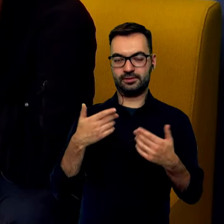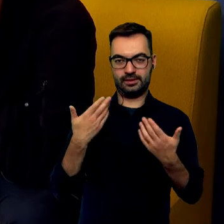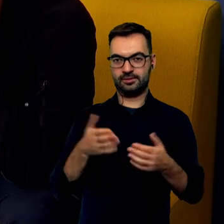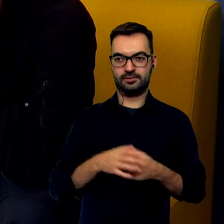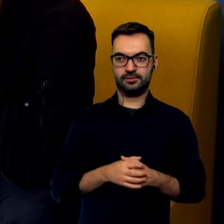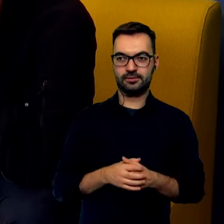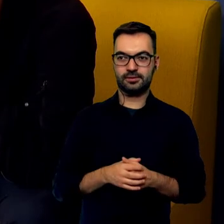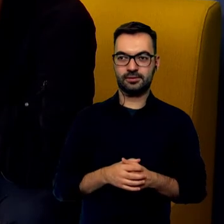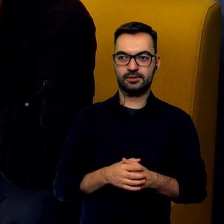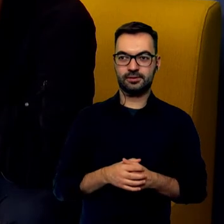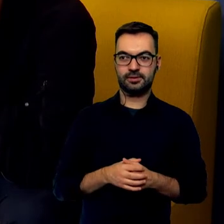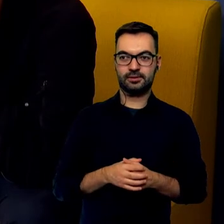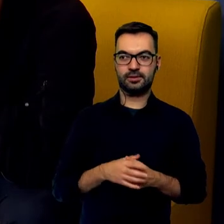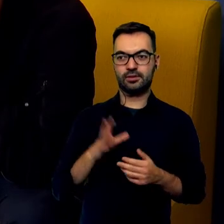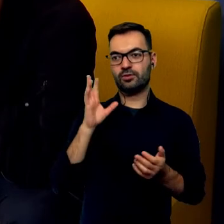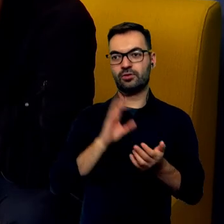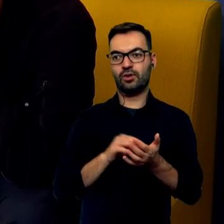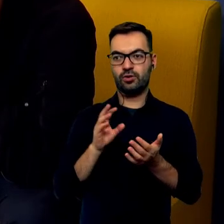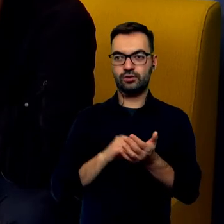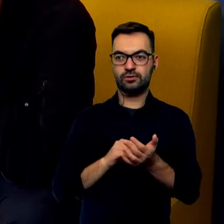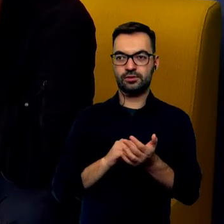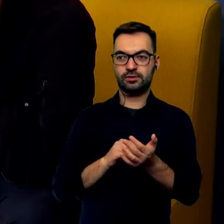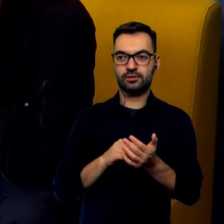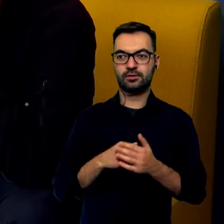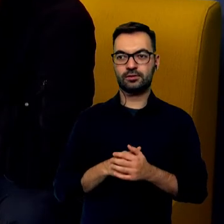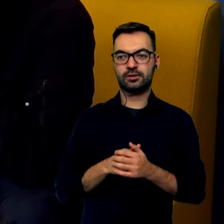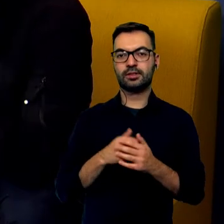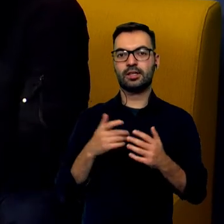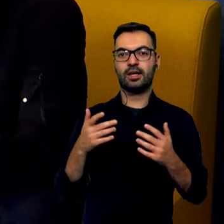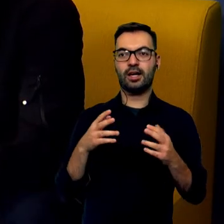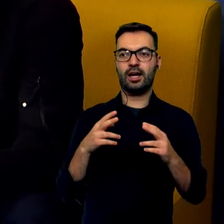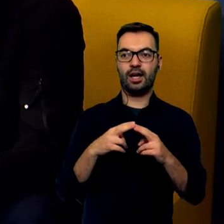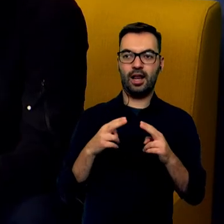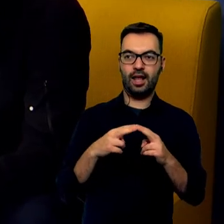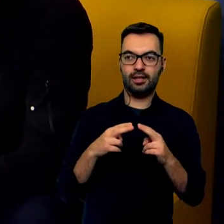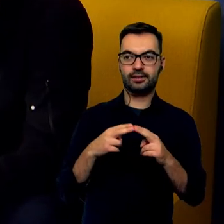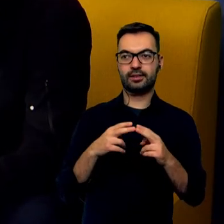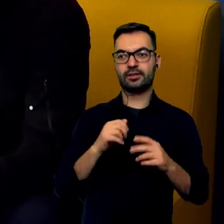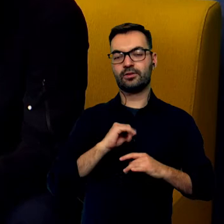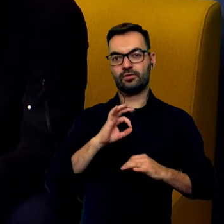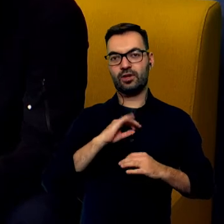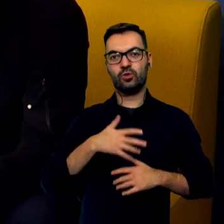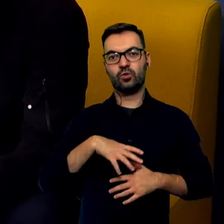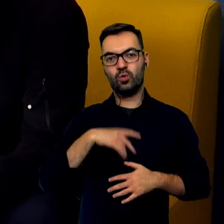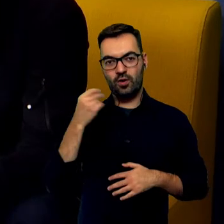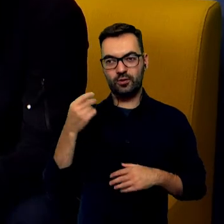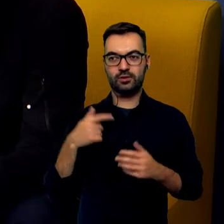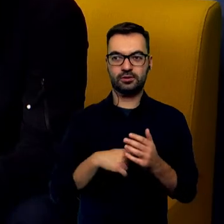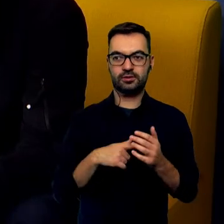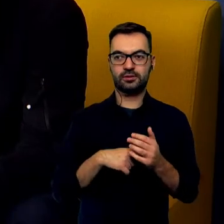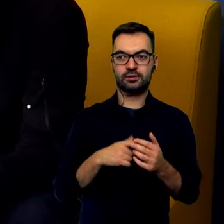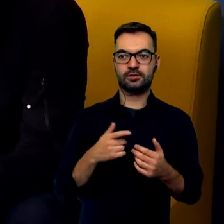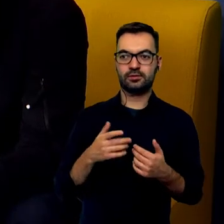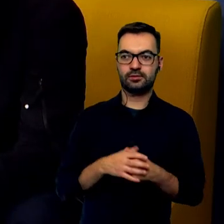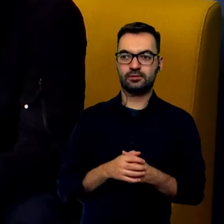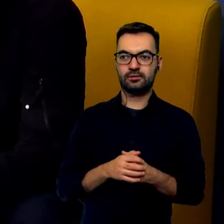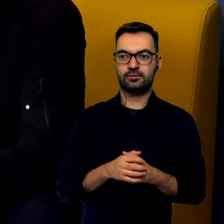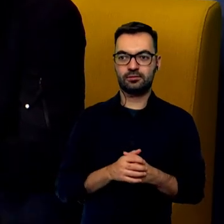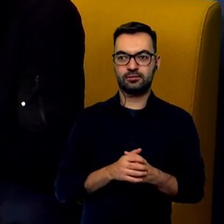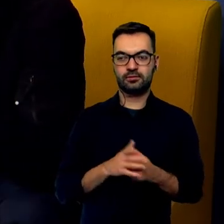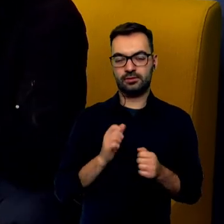Mhm. Więc ta kwestia doświadczania relacji ze swoją duchowością no, wiedzie